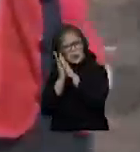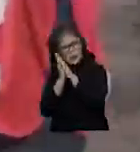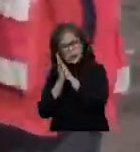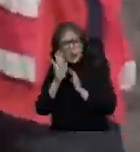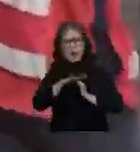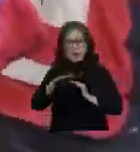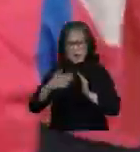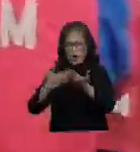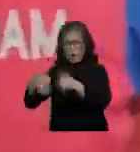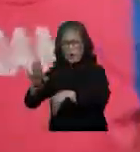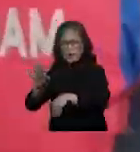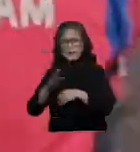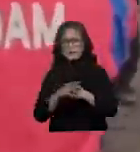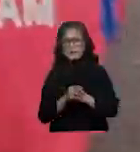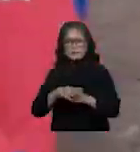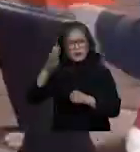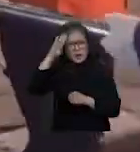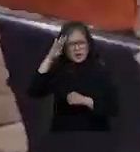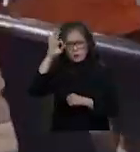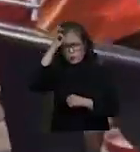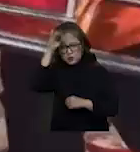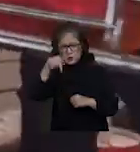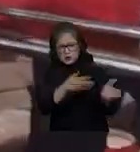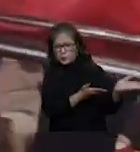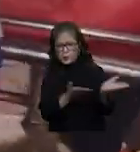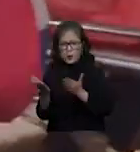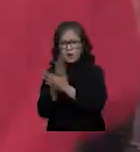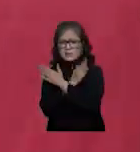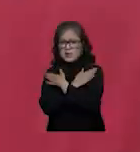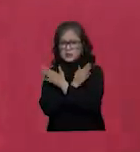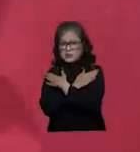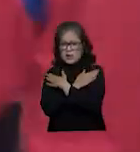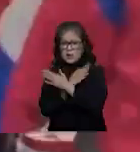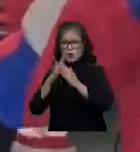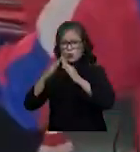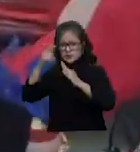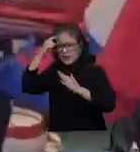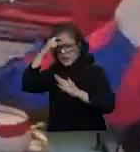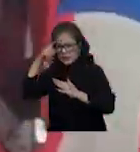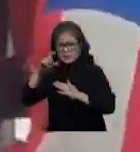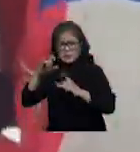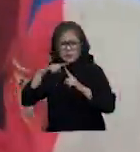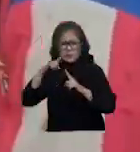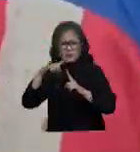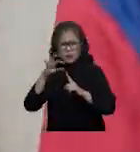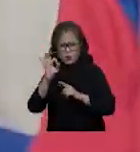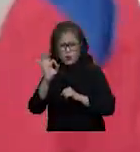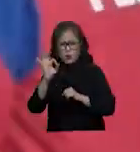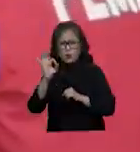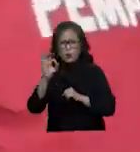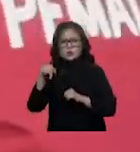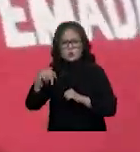petugas kepolisian langsung membawa jenazah ke rumah sakit Cipto Mangunkusumo Jakarta Pusat dan kasus ini ditangani Polsek Tanjung Priok Jakarta